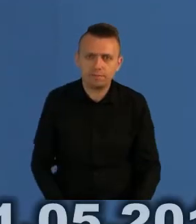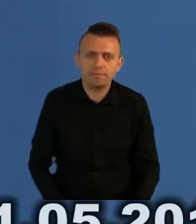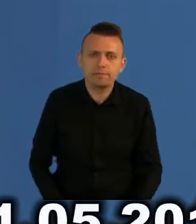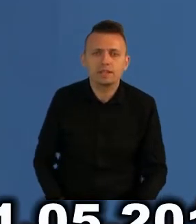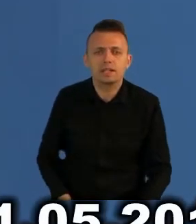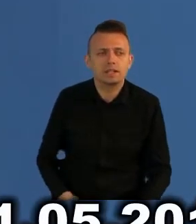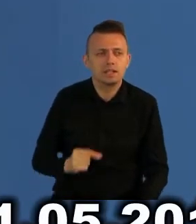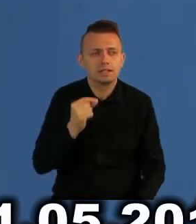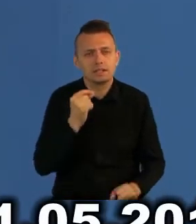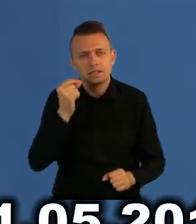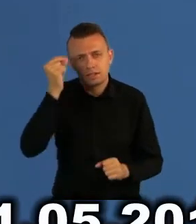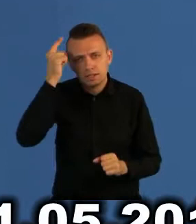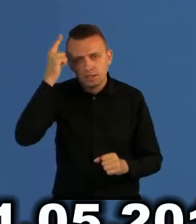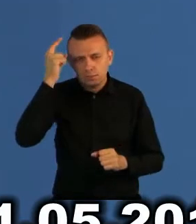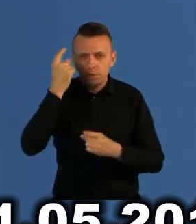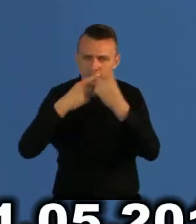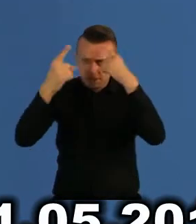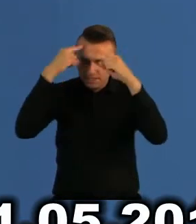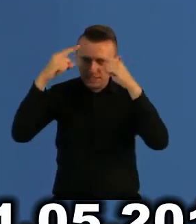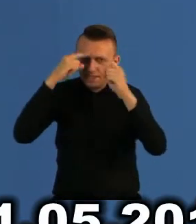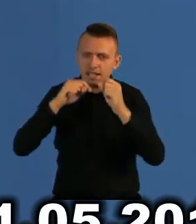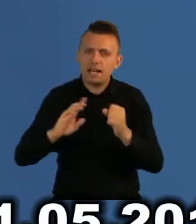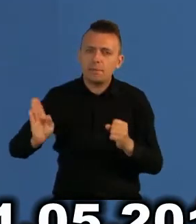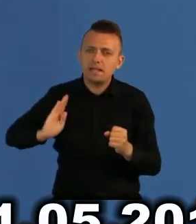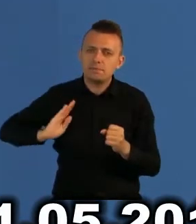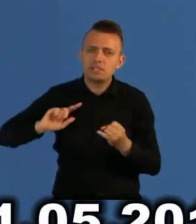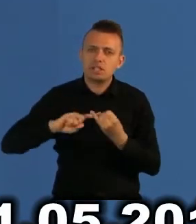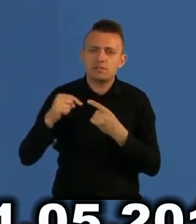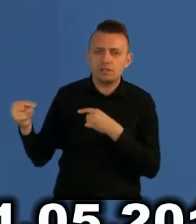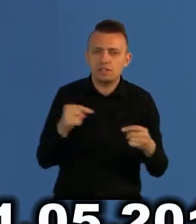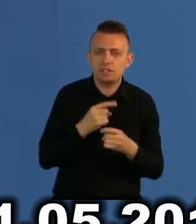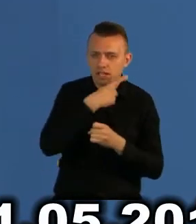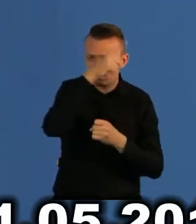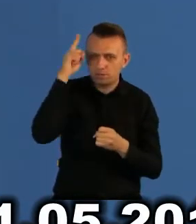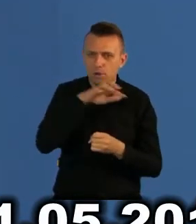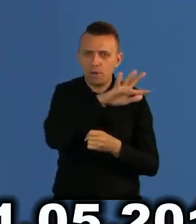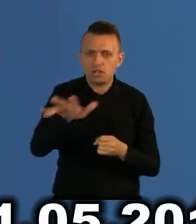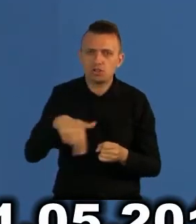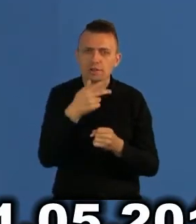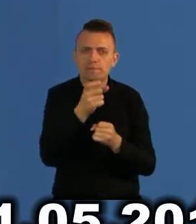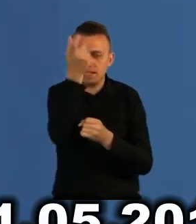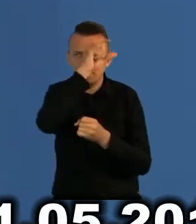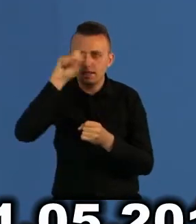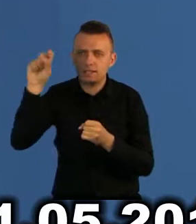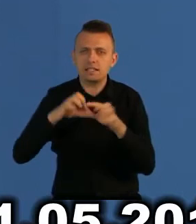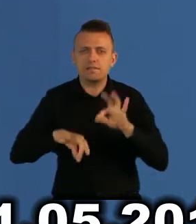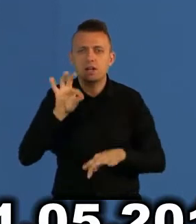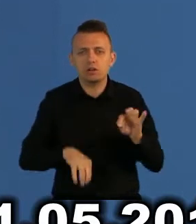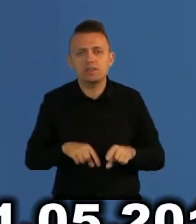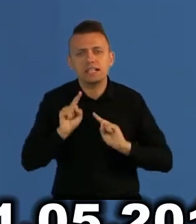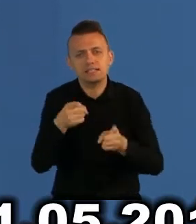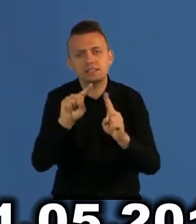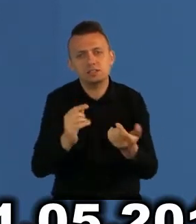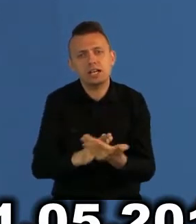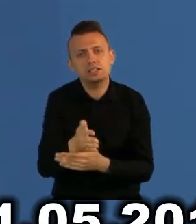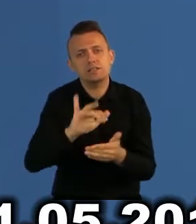Forum Idei ku bezpieczeństwu i dialogowi społecznemu to tytuł konferencji zorganizowanej przez kutnowskich policjantów. Głównym